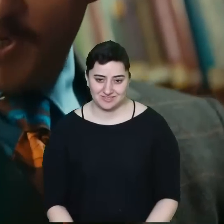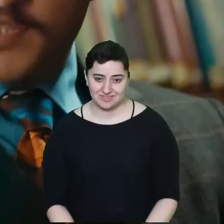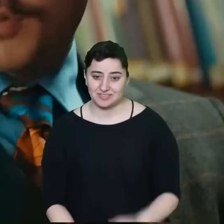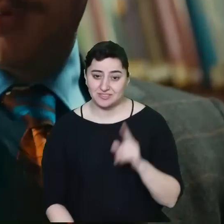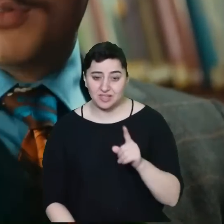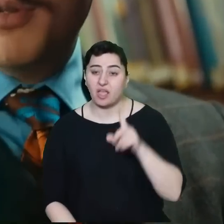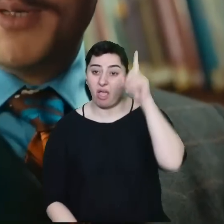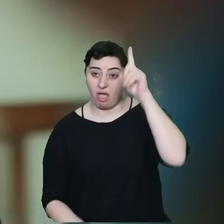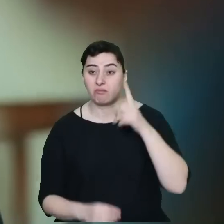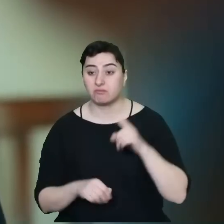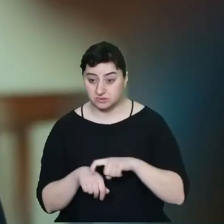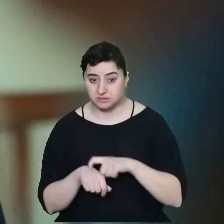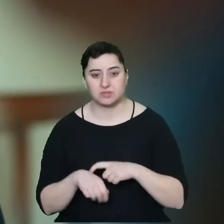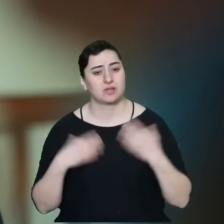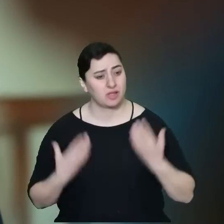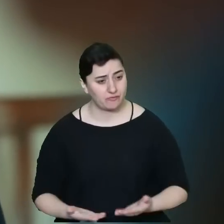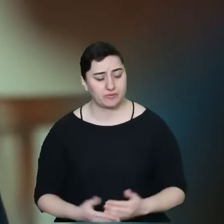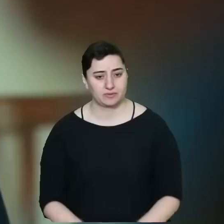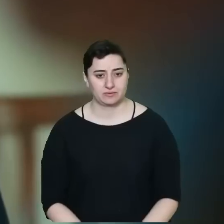Sen yaradana sinir oluyorsun öyle mi? Evet.